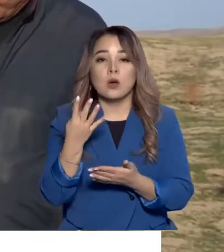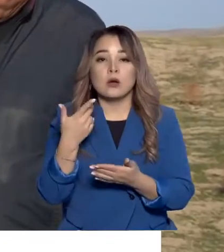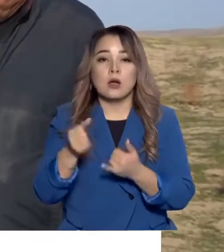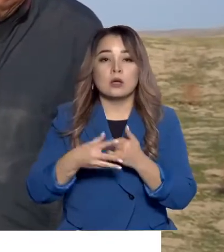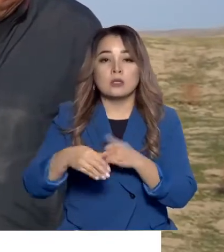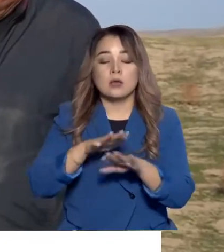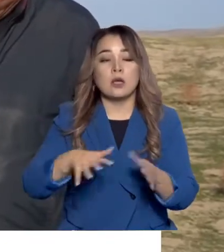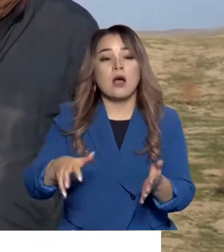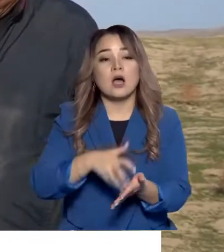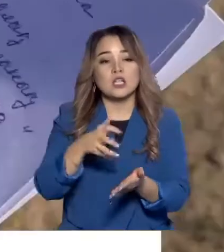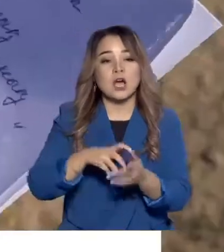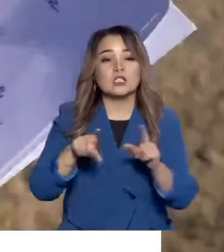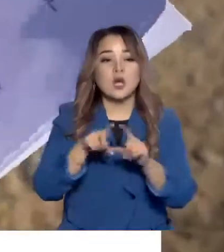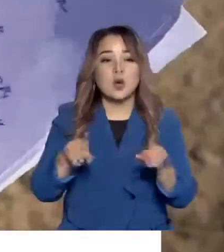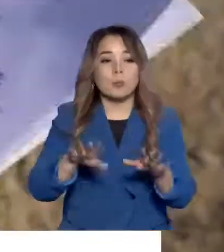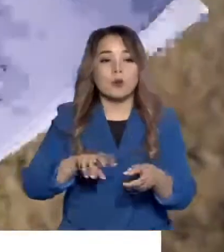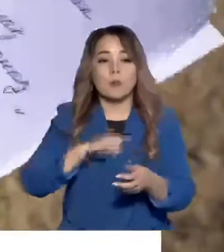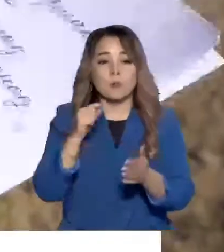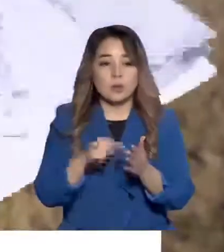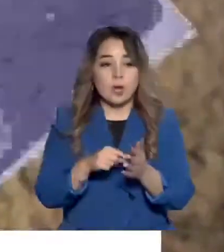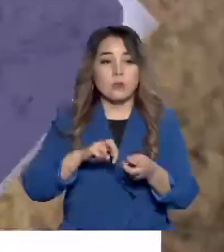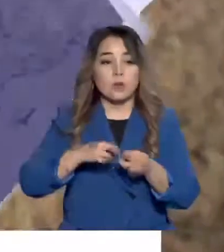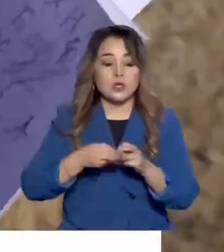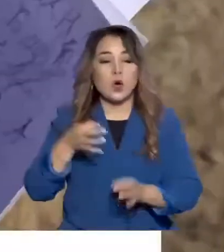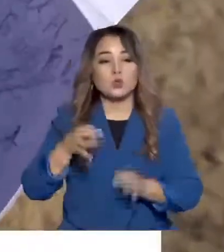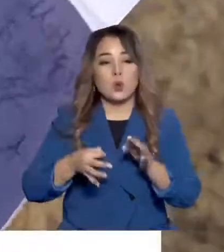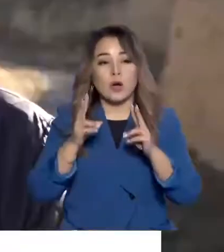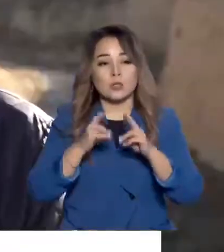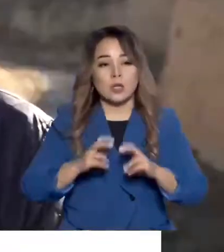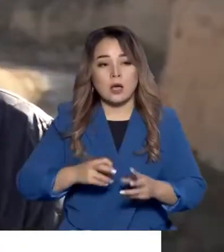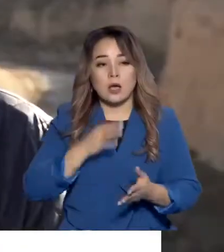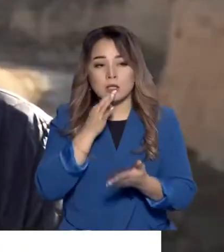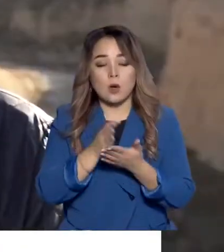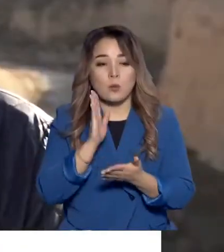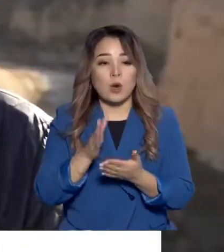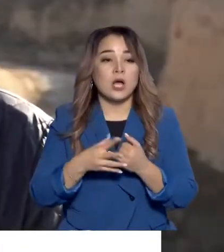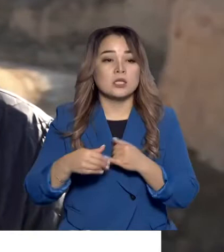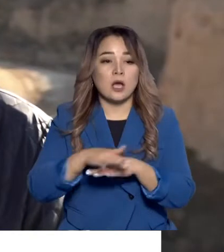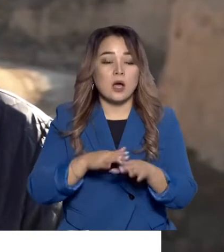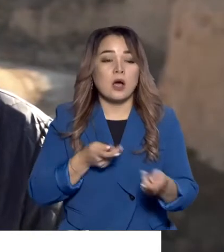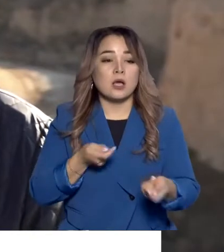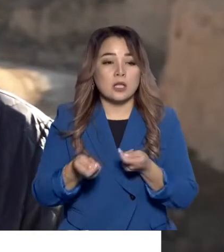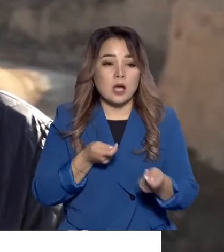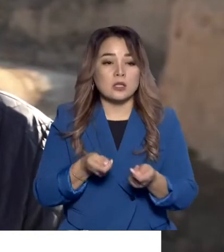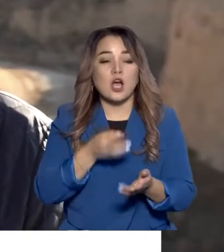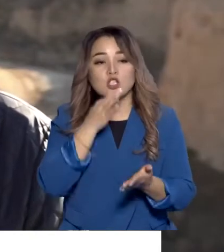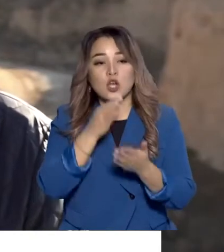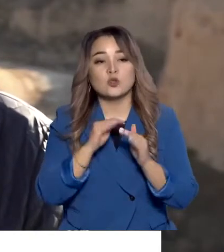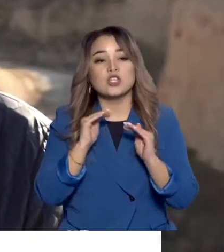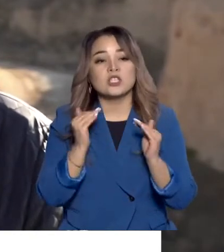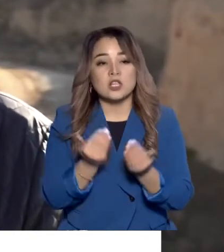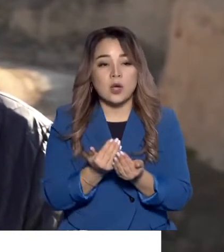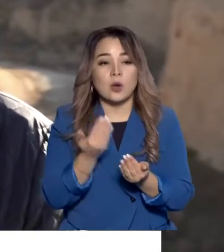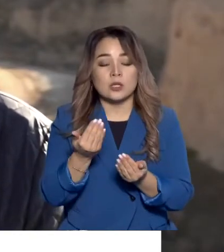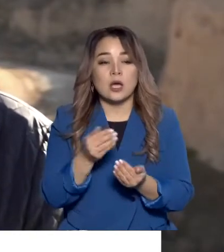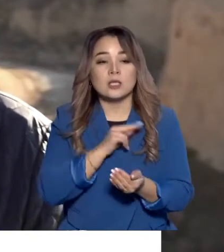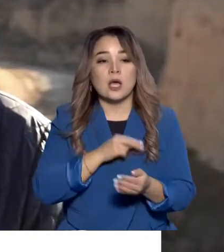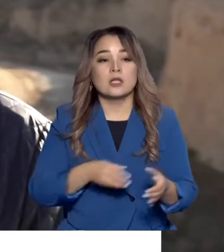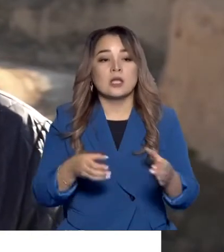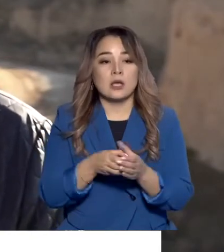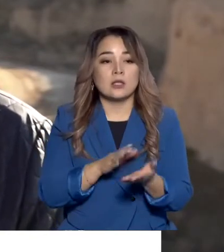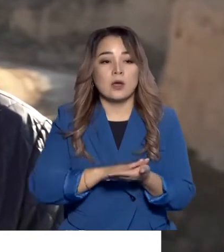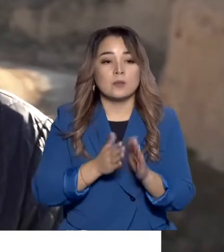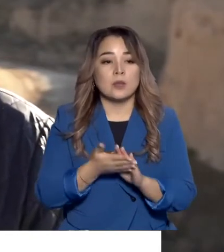алып жатқан археологиялық нысанның мәселесі енді сотта қаралмақ. Жергілікті атқарушы орган мен жауапкершілік шектеулі серіктестік арасындағы